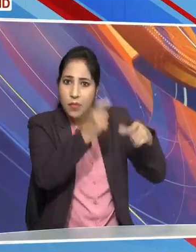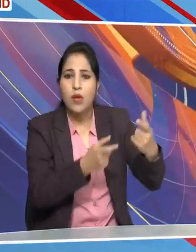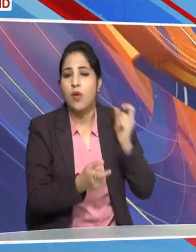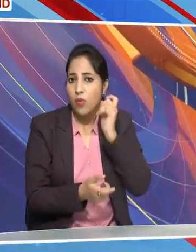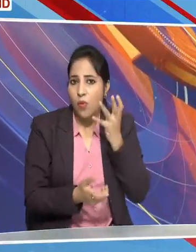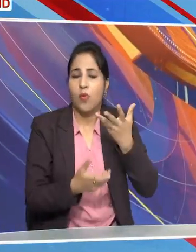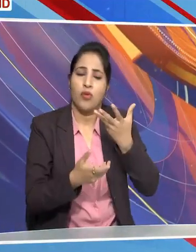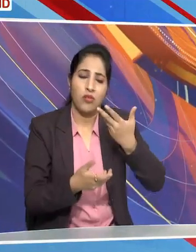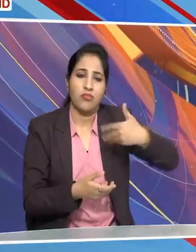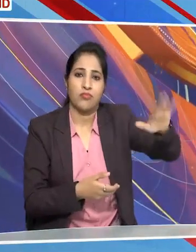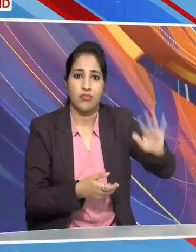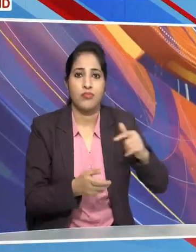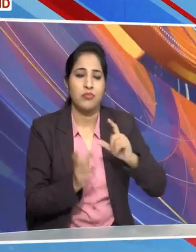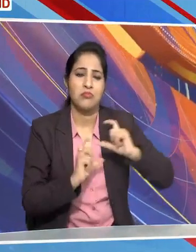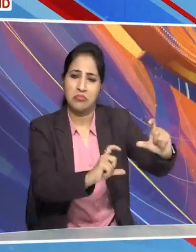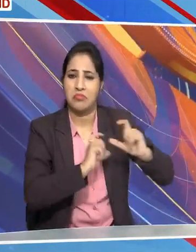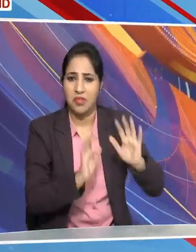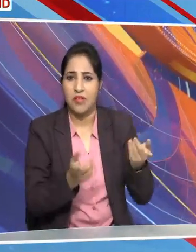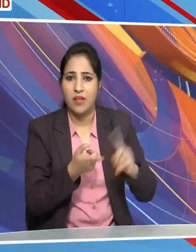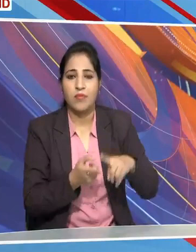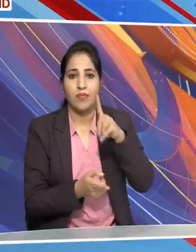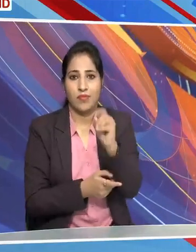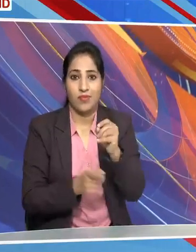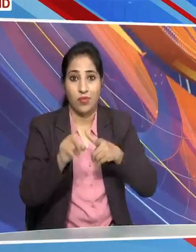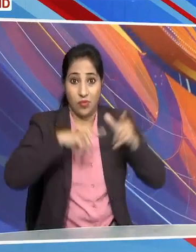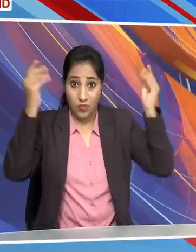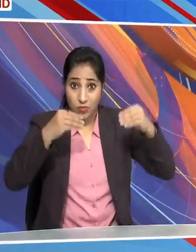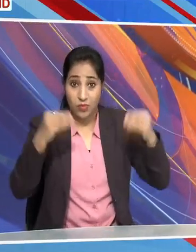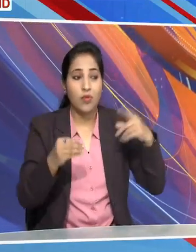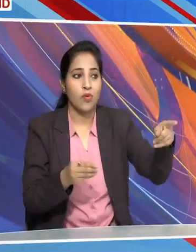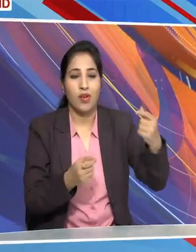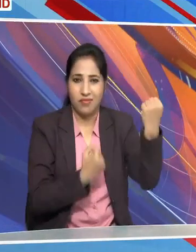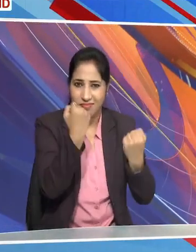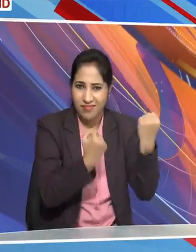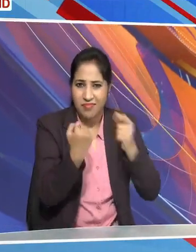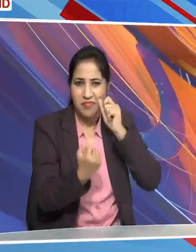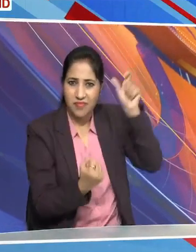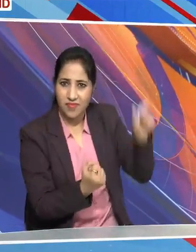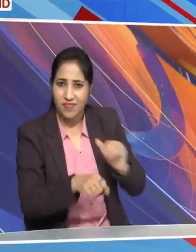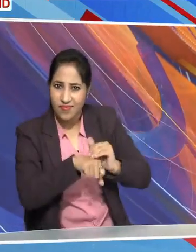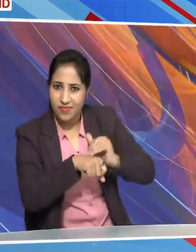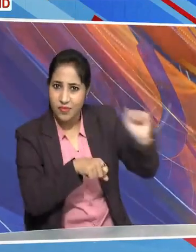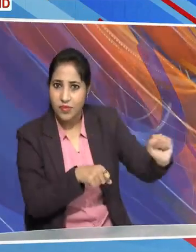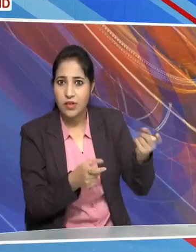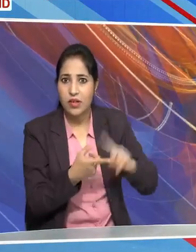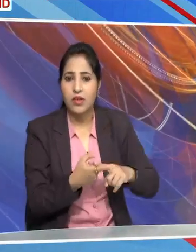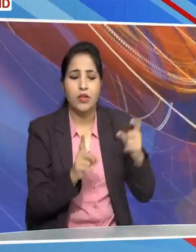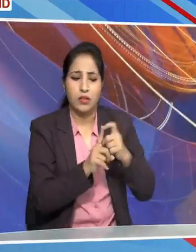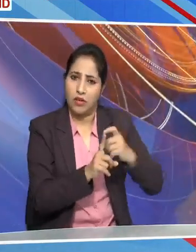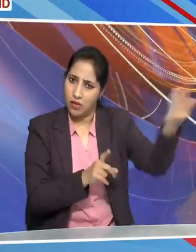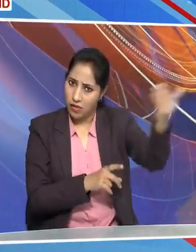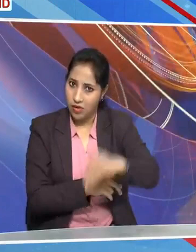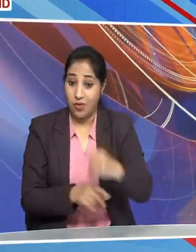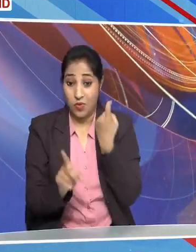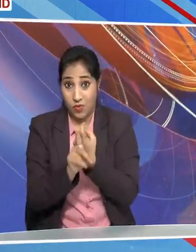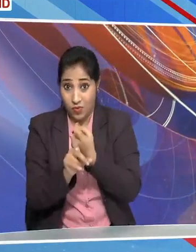जाते थे। 10 जुलाई को उनका ड्राइवर करतार सिंह और उनका एक एम्प्लॉई राजन बाबा उनकी एटिगा कार में दिल्ली आए थे और करोल बाग